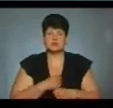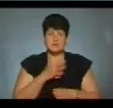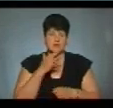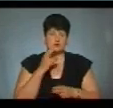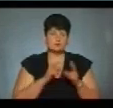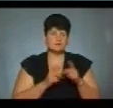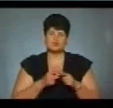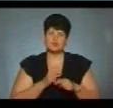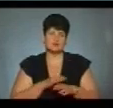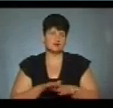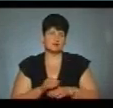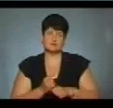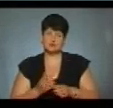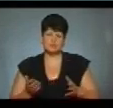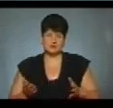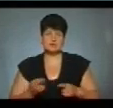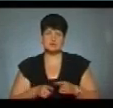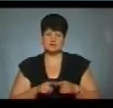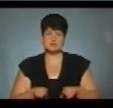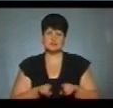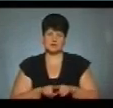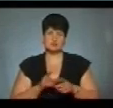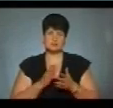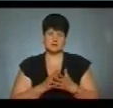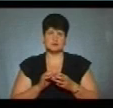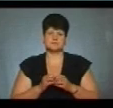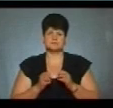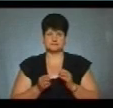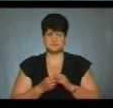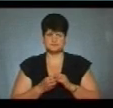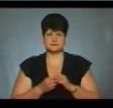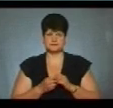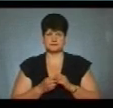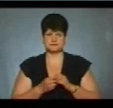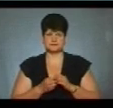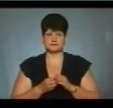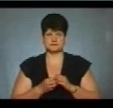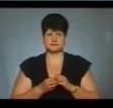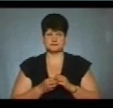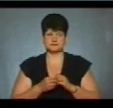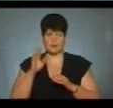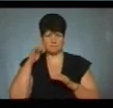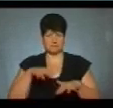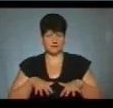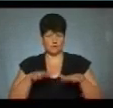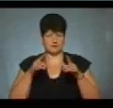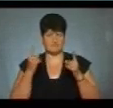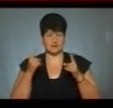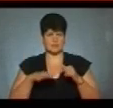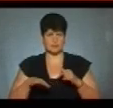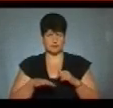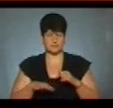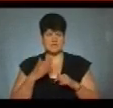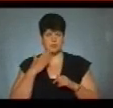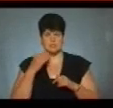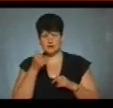підприємств цього не роблять. Це також може нести, скажімо, загрозу підтопленню досить великих територій. За останні